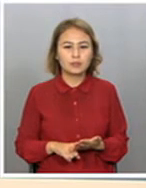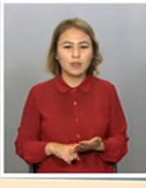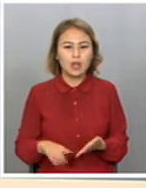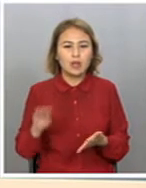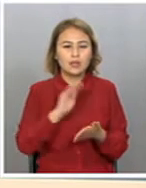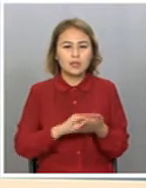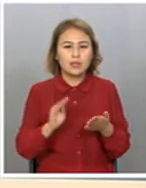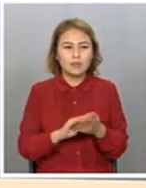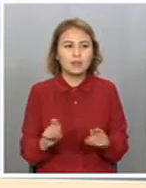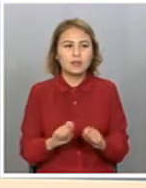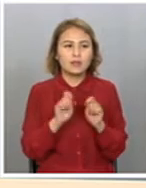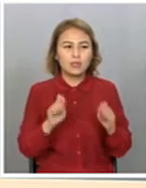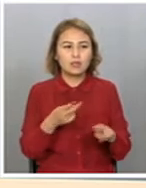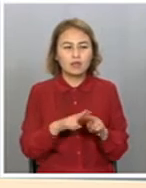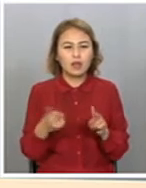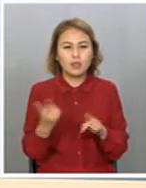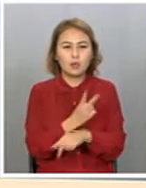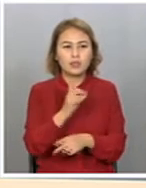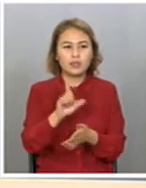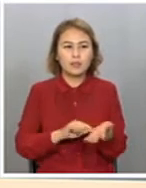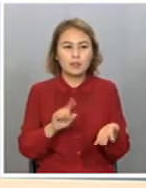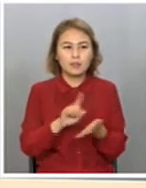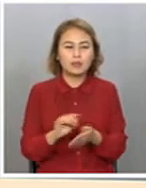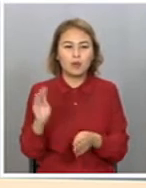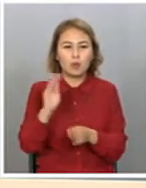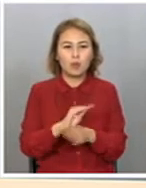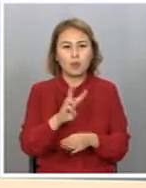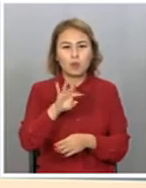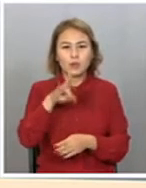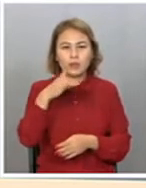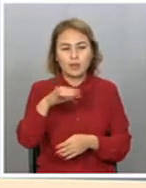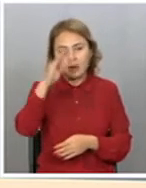Составим дневник двойной записи по сказке «Мудрый отец».